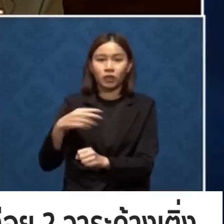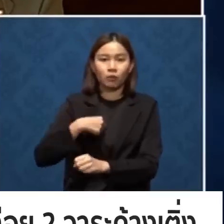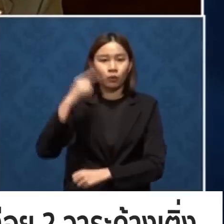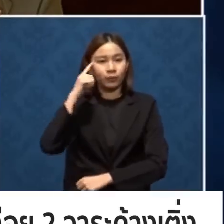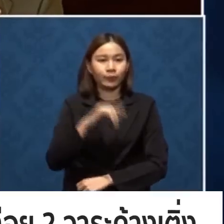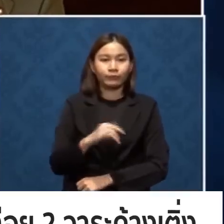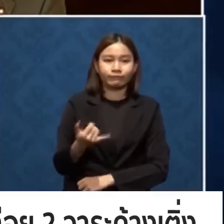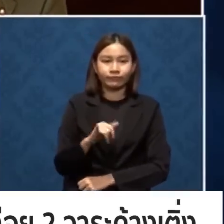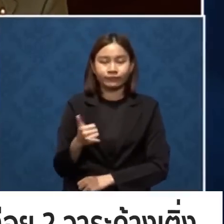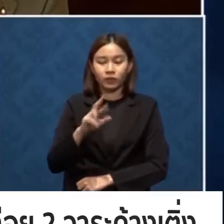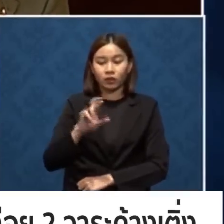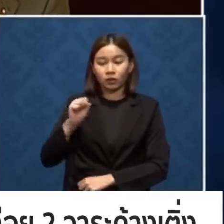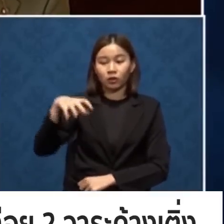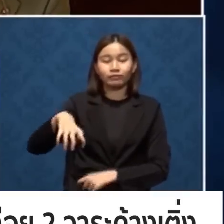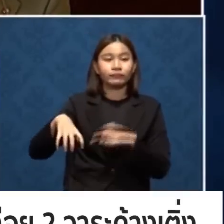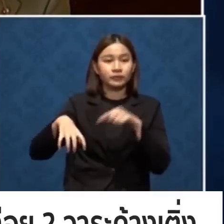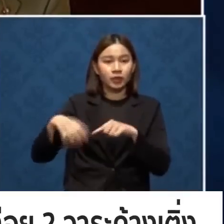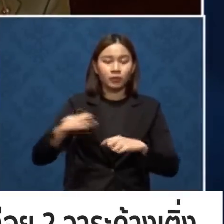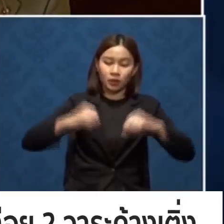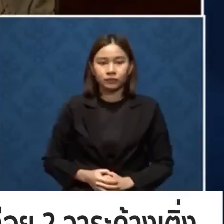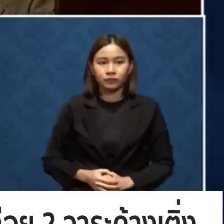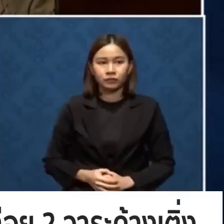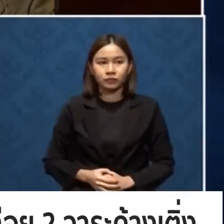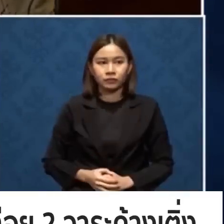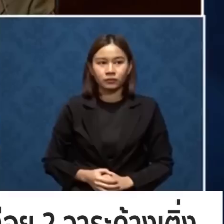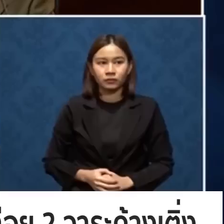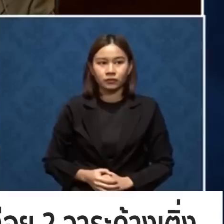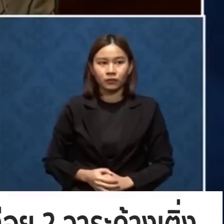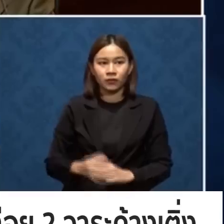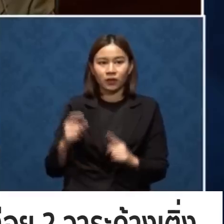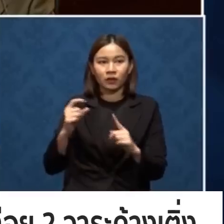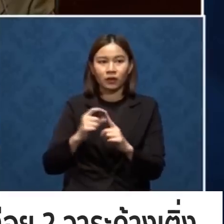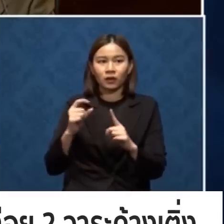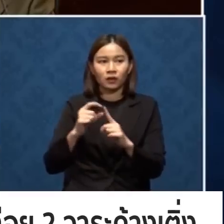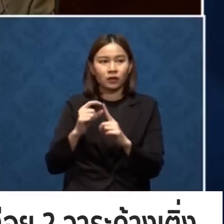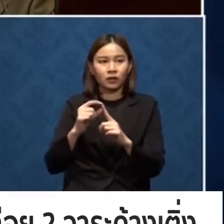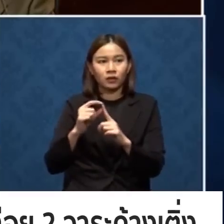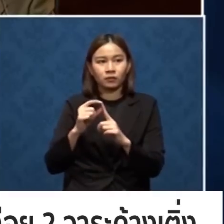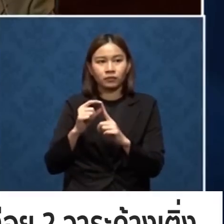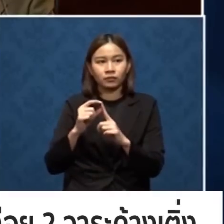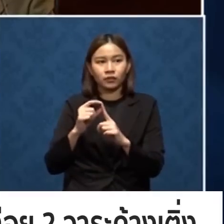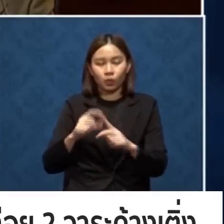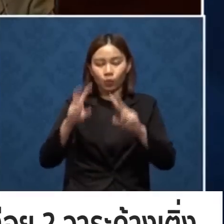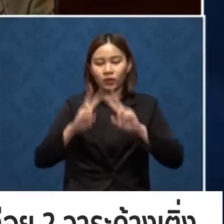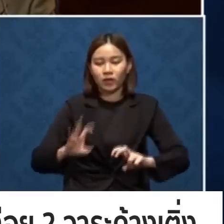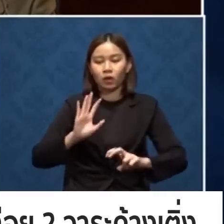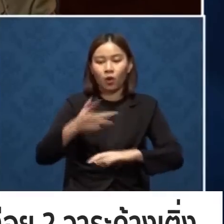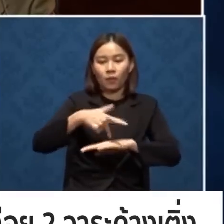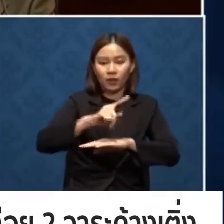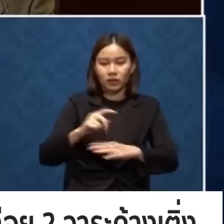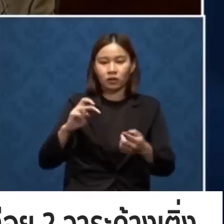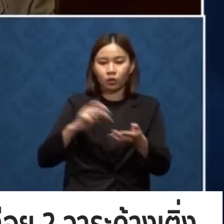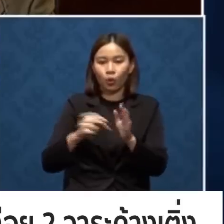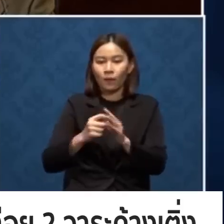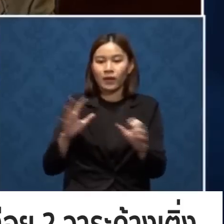ฮะนั่งประกบอยู่ข้างๆนะฮะแม่นไม่แม่นแล้วอาจารย์ชูศักดิ์เนี่ยมาชนกับอาจารย์วันนอเนี่ยนะฮะถือว่ารุ่นราวคราวเดียวกันพอฟัด